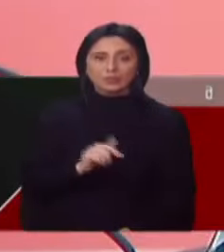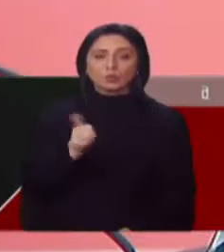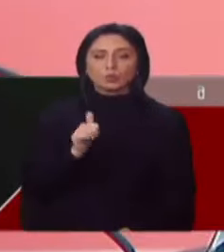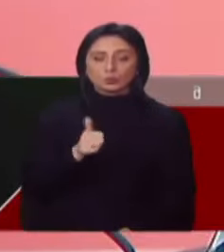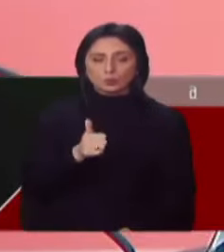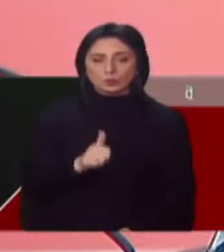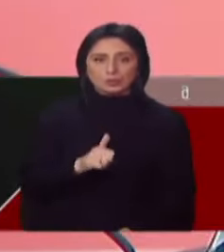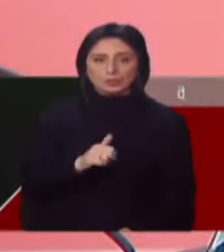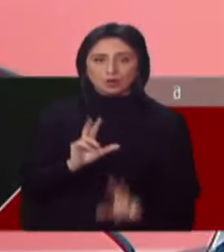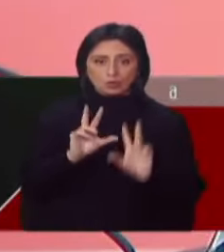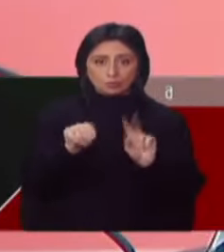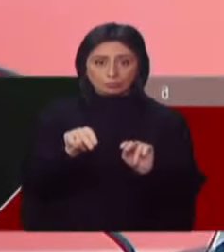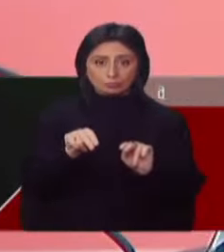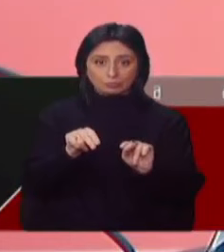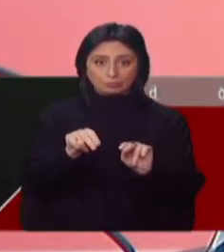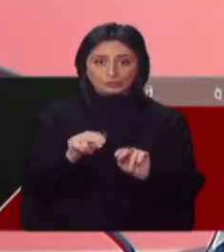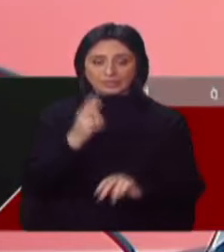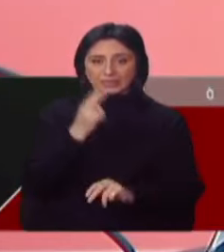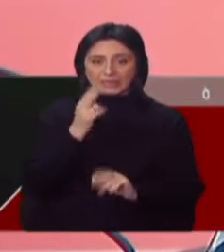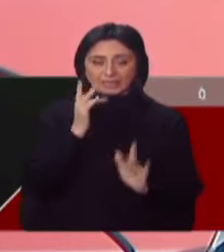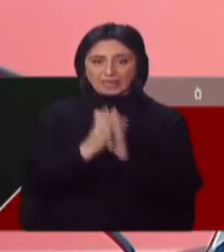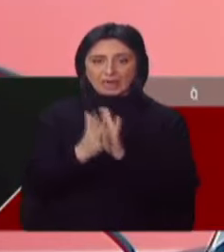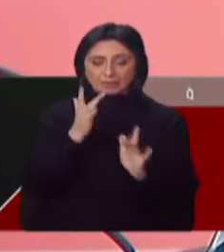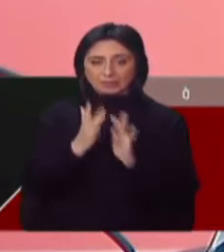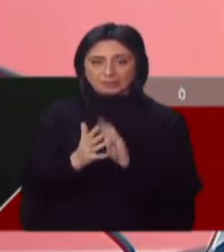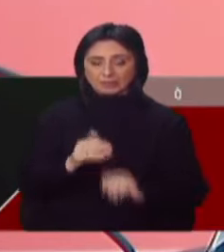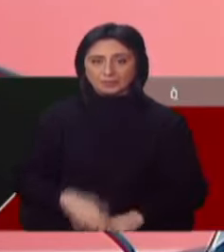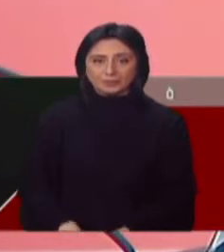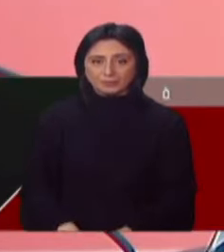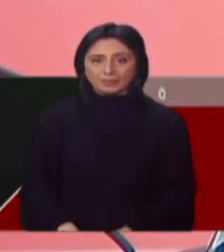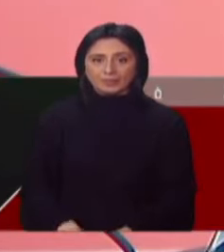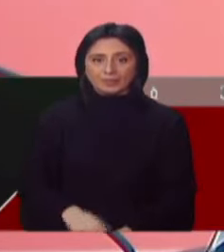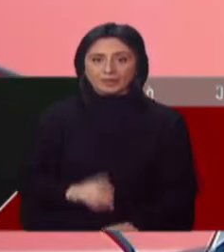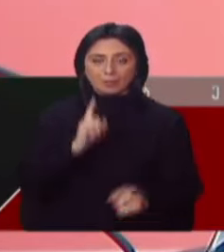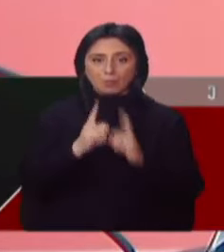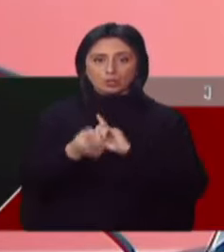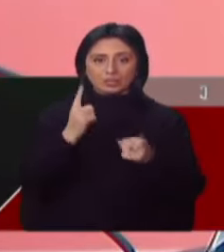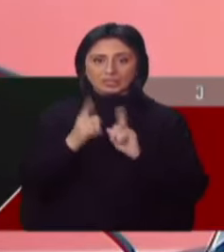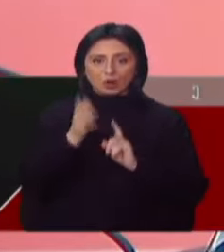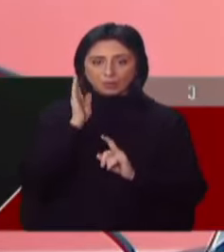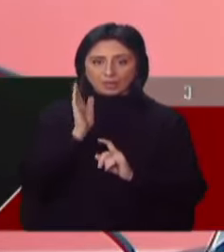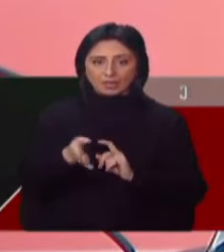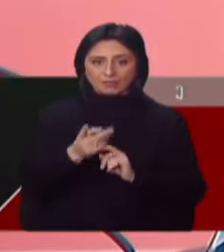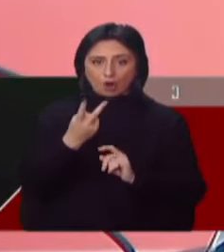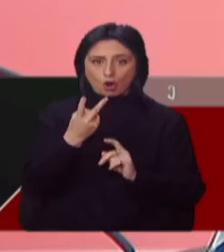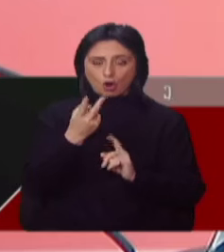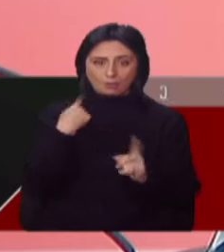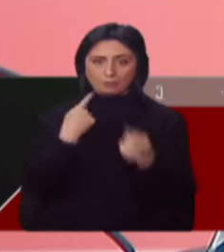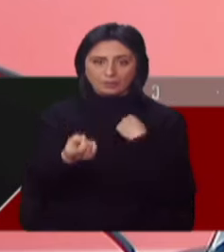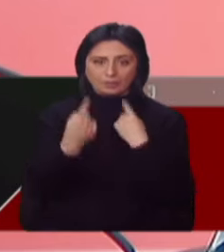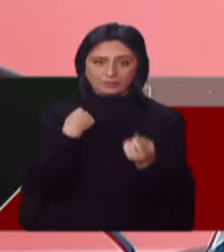როგორც დაკვირდით წერეთლის გამზირზე მოძრაობა იქნება ორ